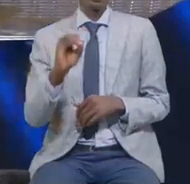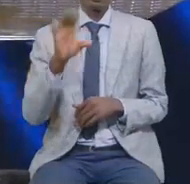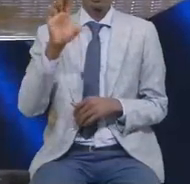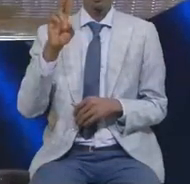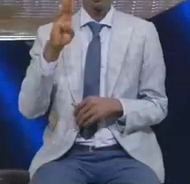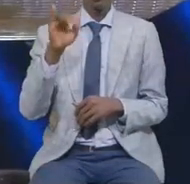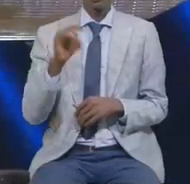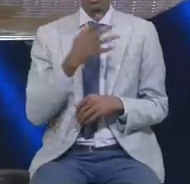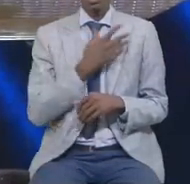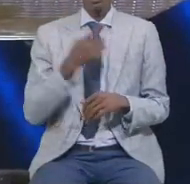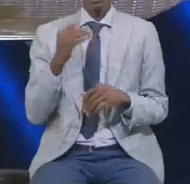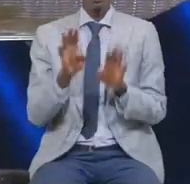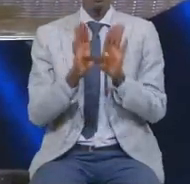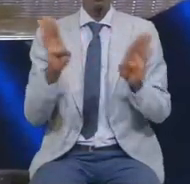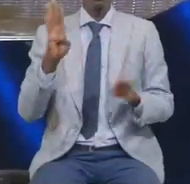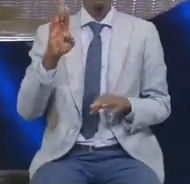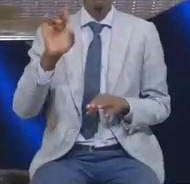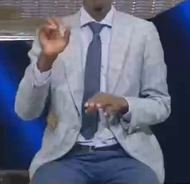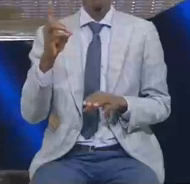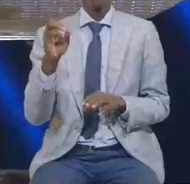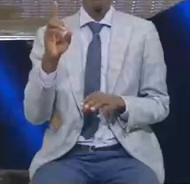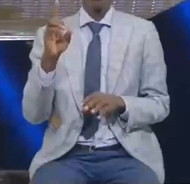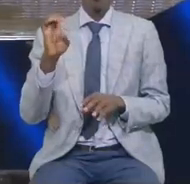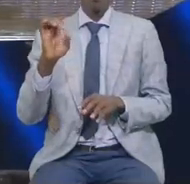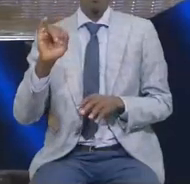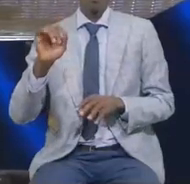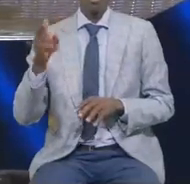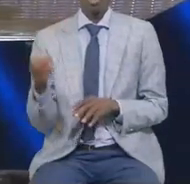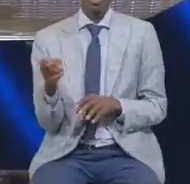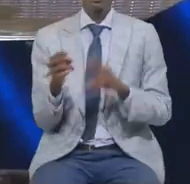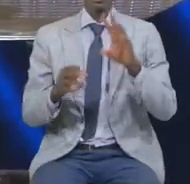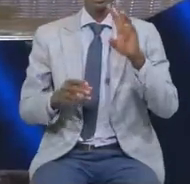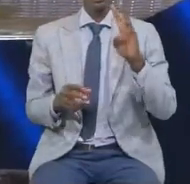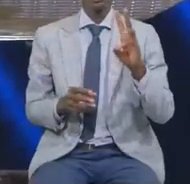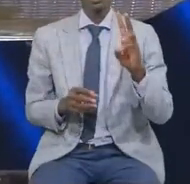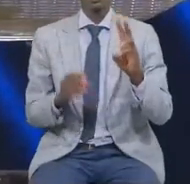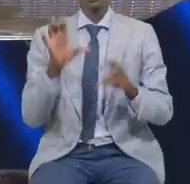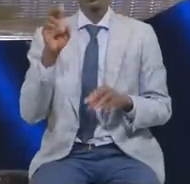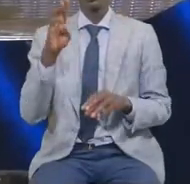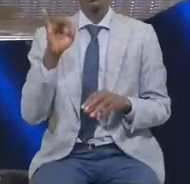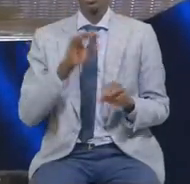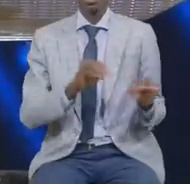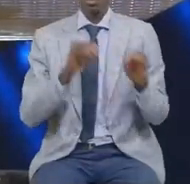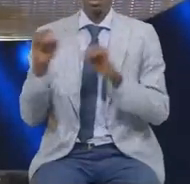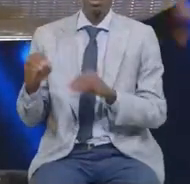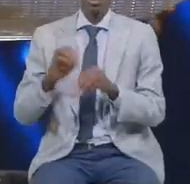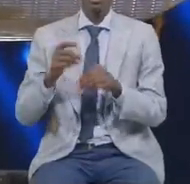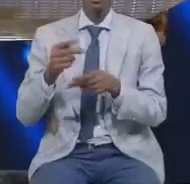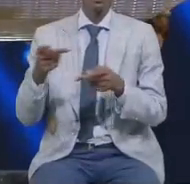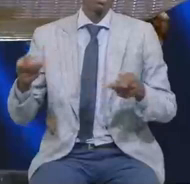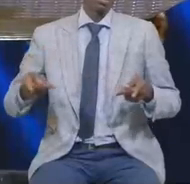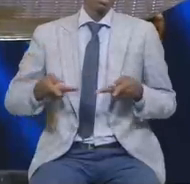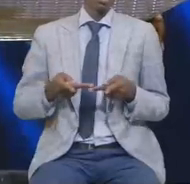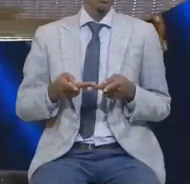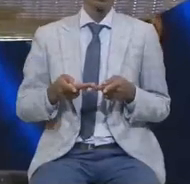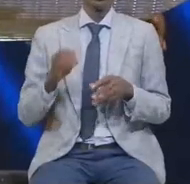de 6 coudées. Il le dressa dans la vallée de Dura, dans la